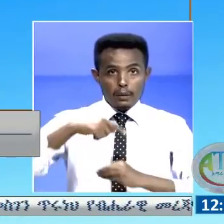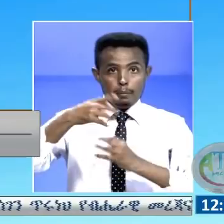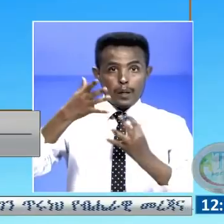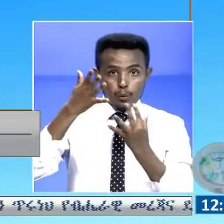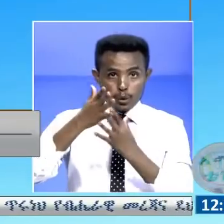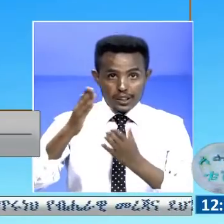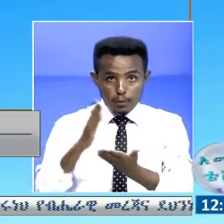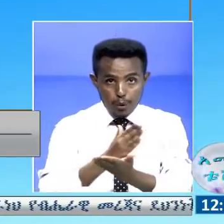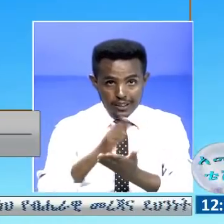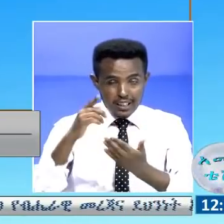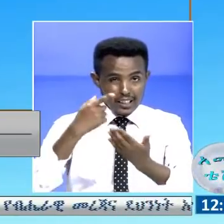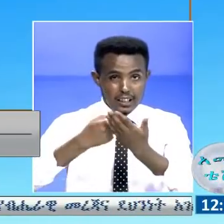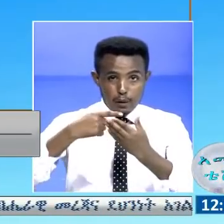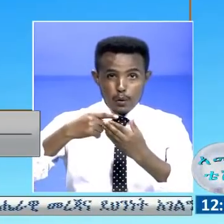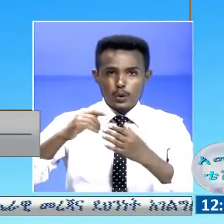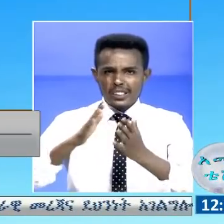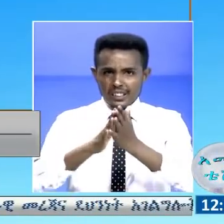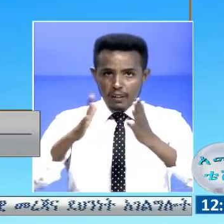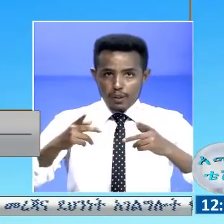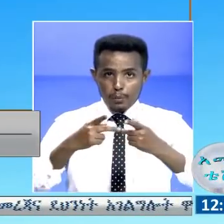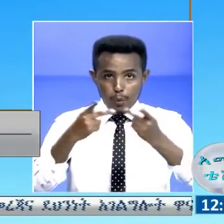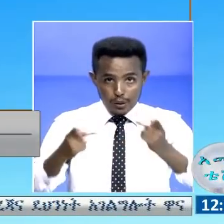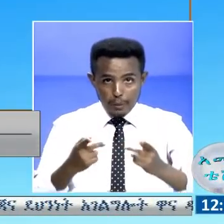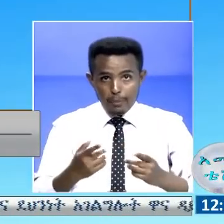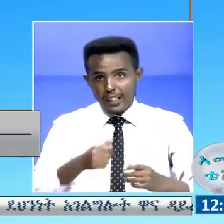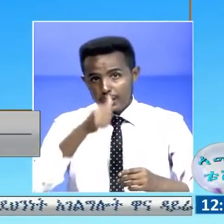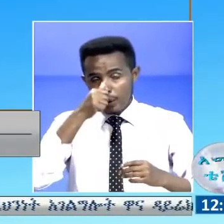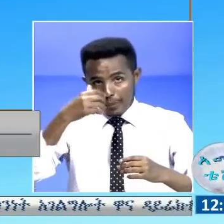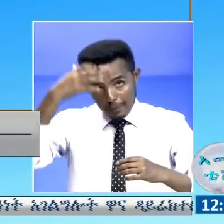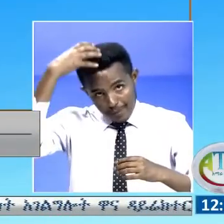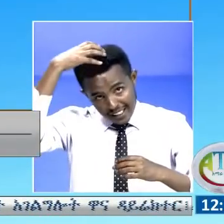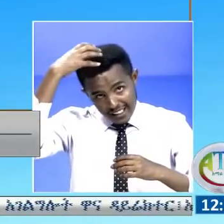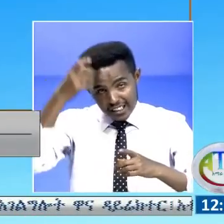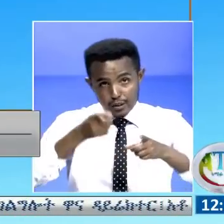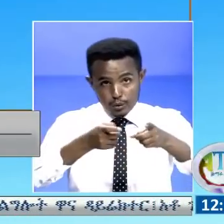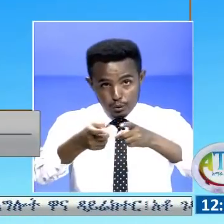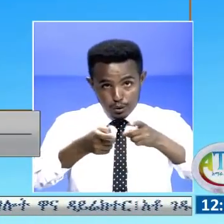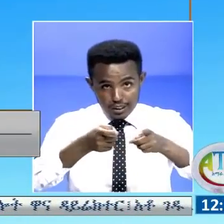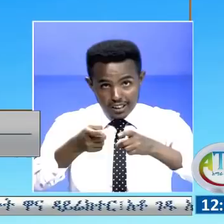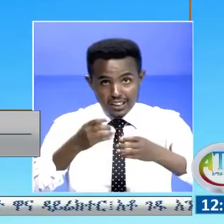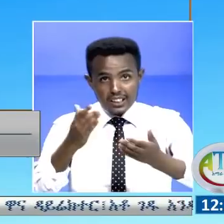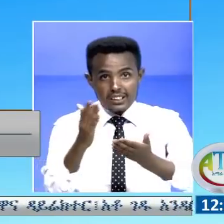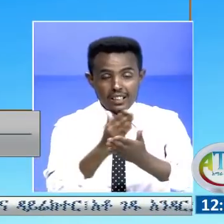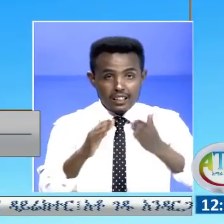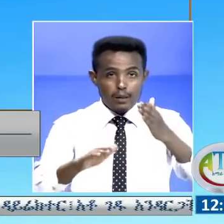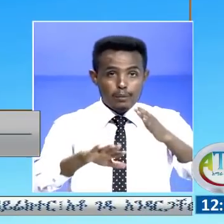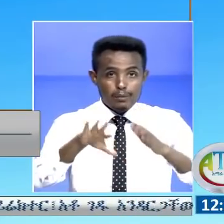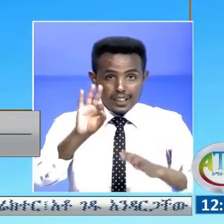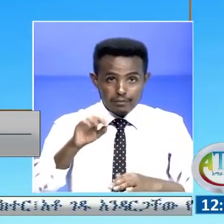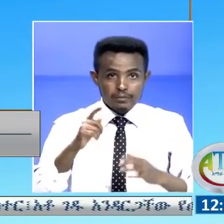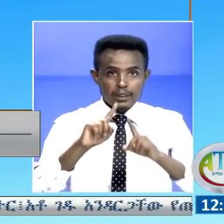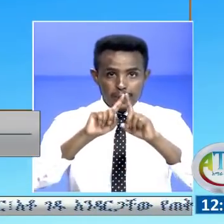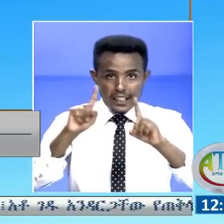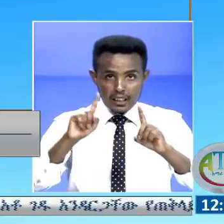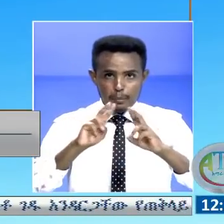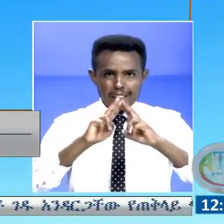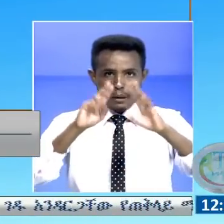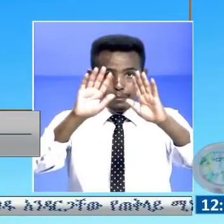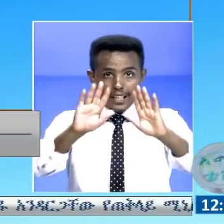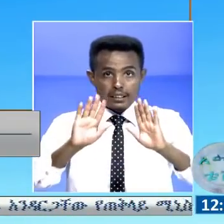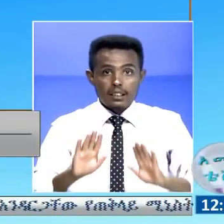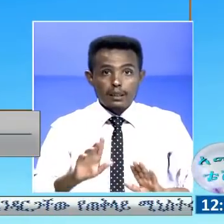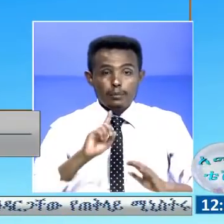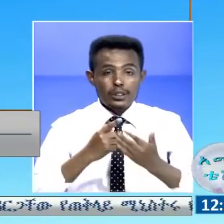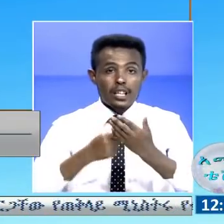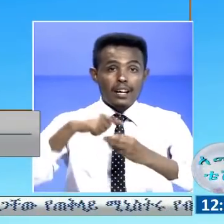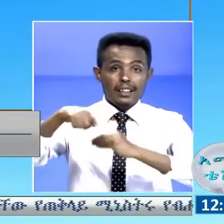በኩል ይዋሰናል። አሁን ይህ ሁሉ ሰፊ ቦታ በኢትዮጵያ መንግስት ቁጥጥር ስር ነው የሚገኘው። በነገራችን ላይ በጣም